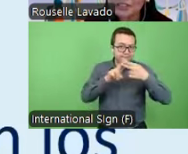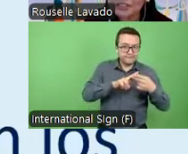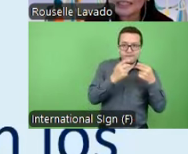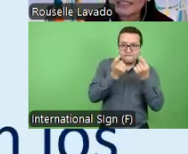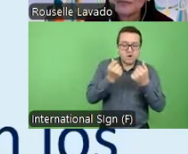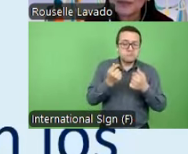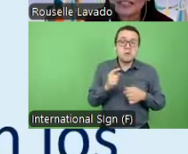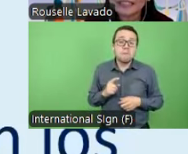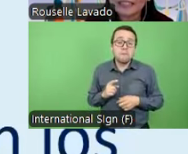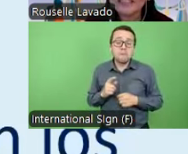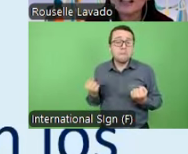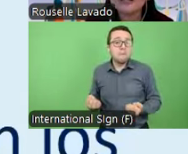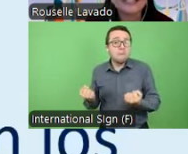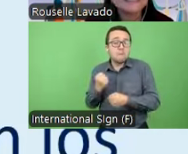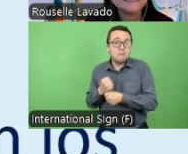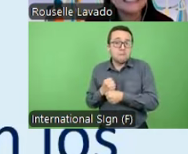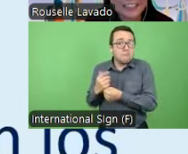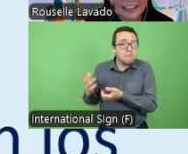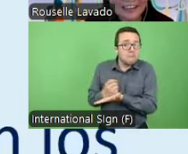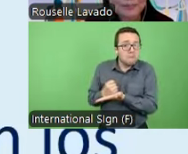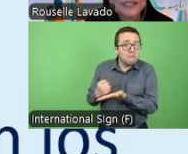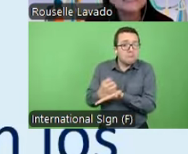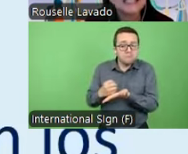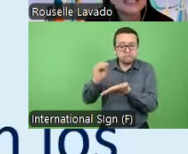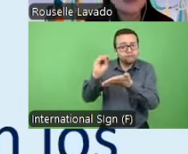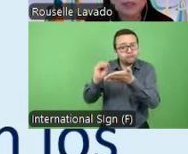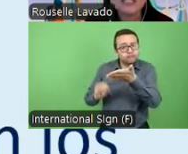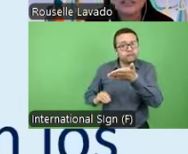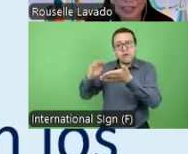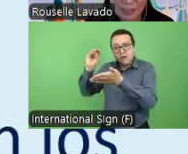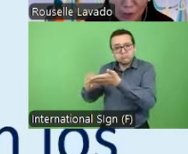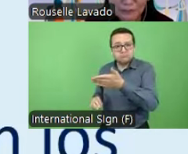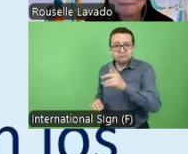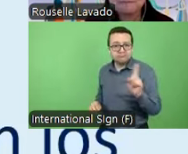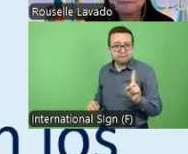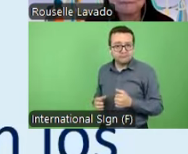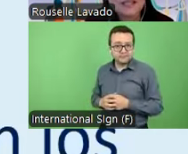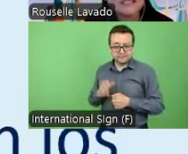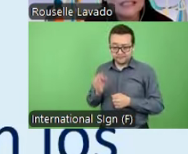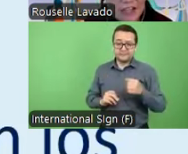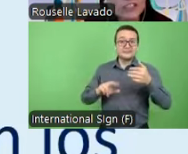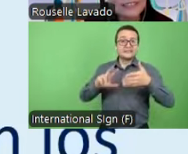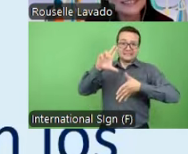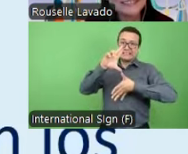non satisfaits. Mais dans la plupart des pays des Amériques qui collectent des données,